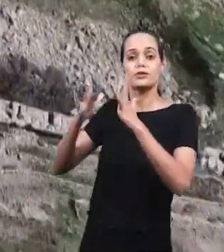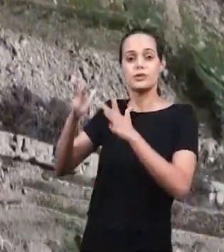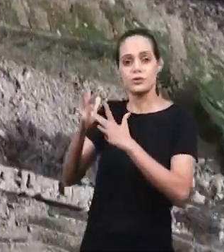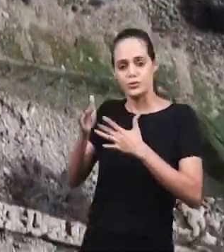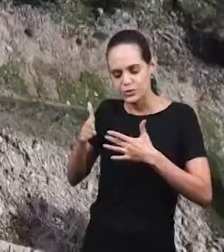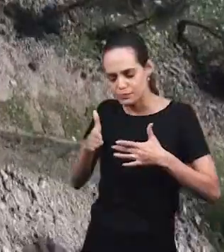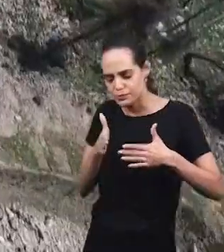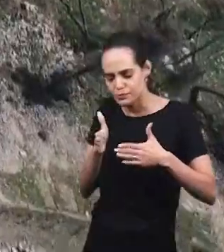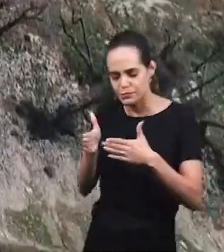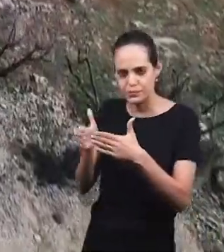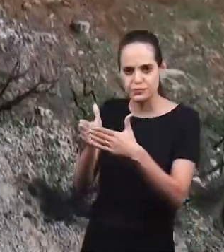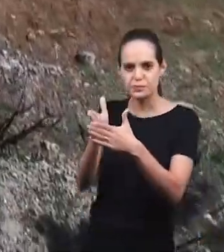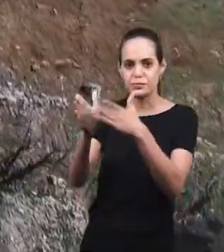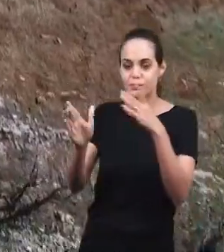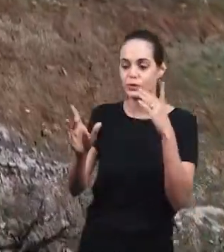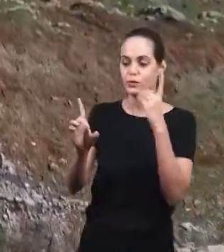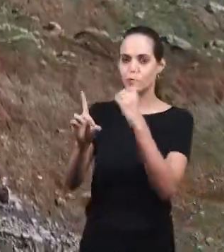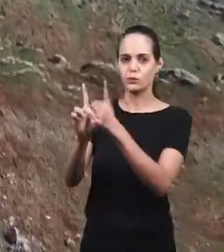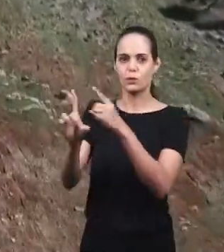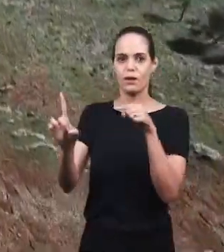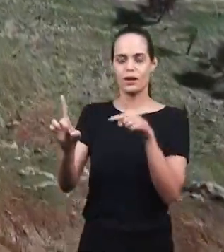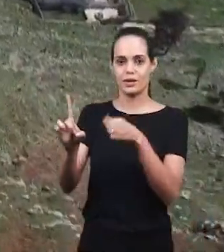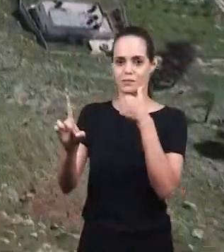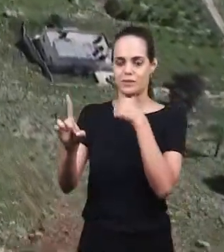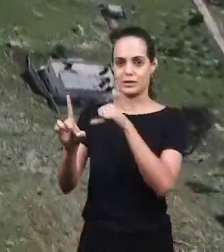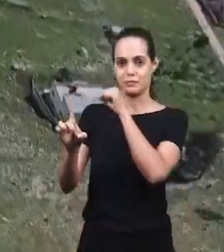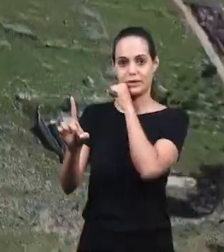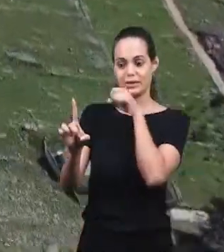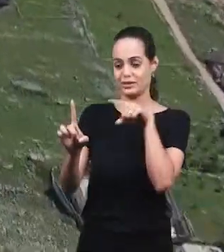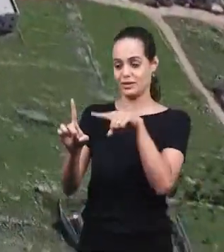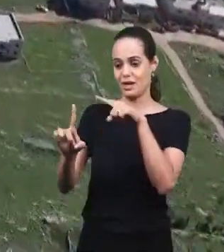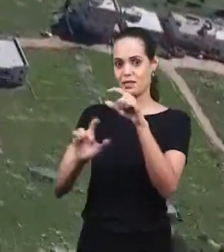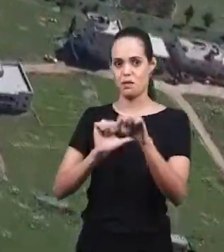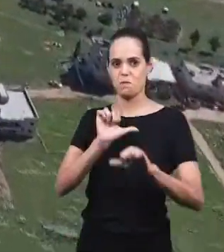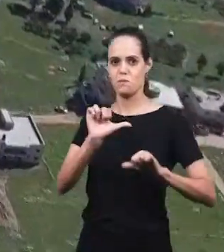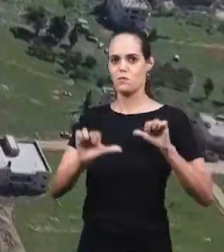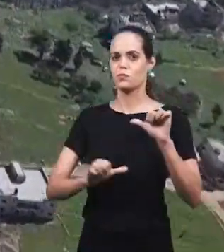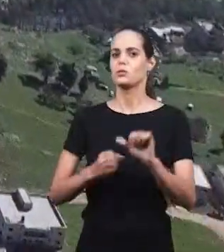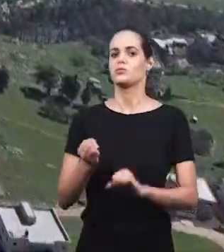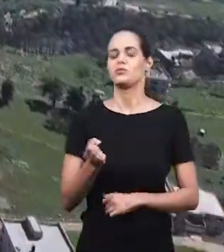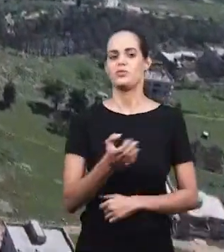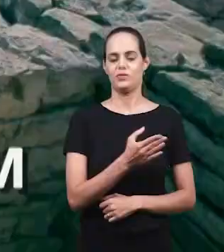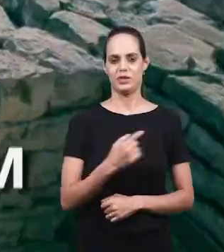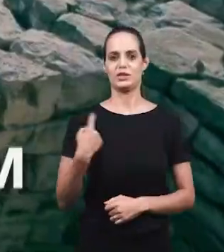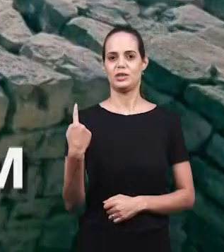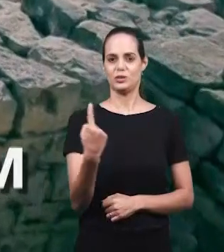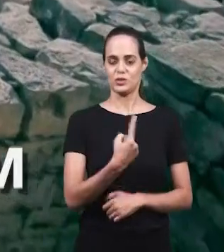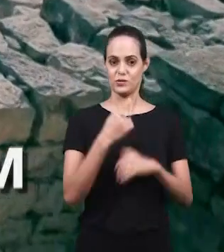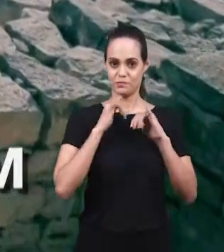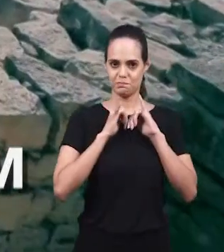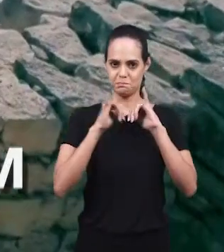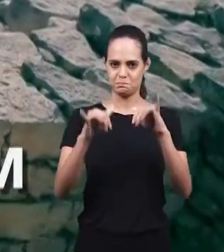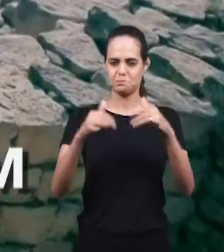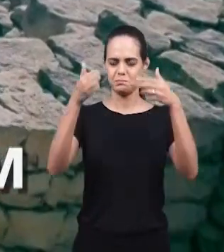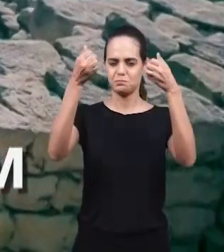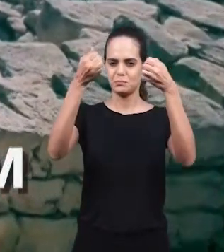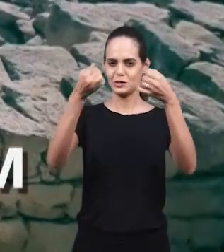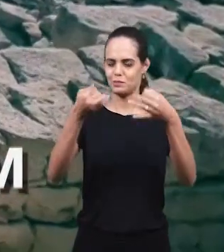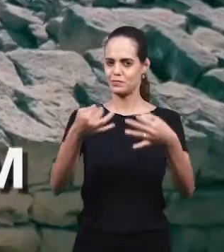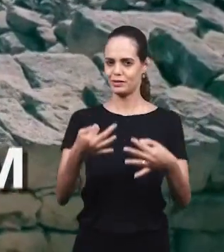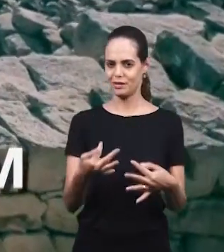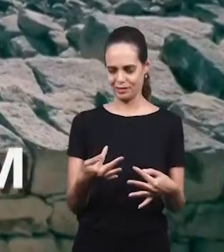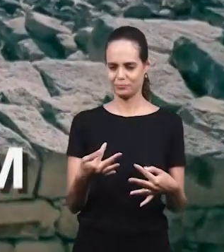Il a eu une rencontre qui a changé la vie de cette femme. Nous allons déjà parler en détail sur ce sujet.